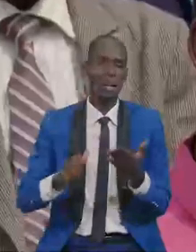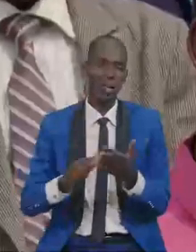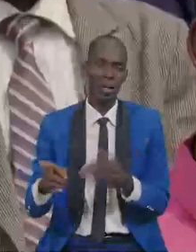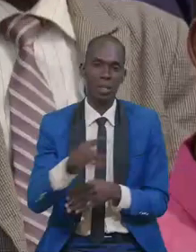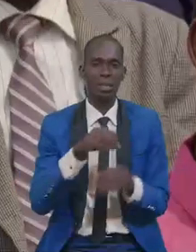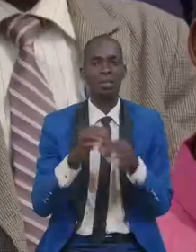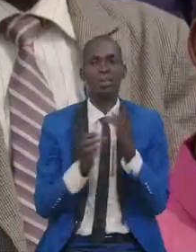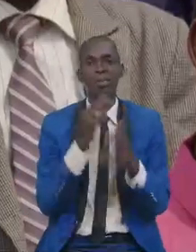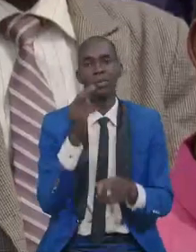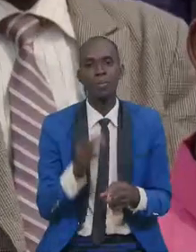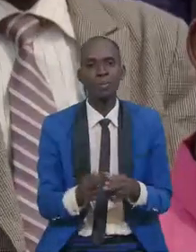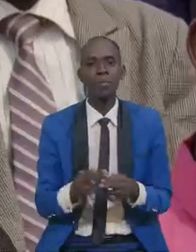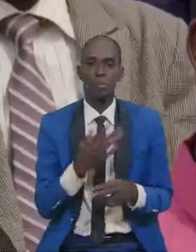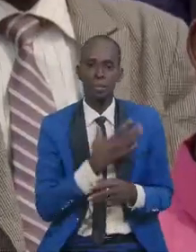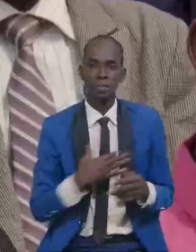te pardonner.